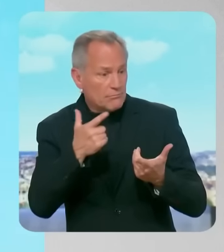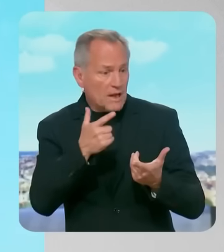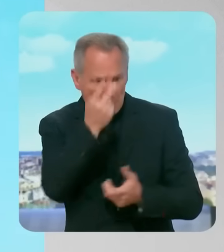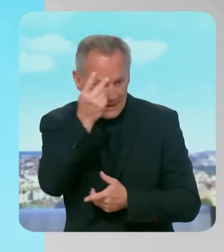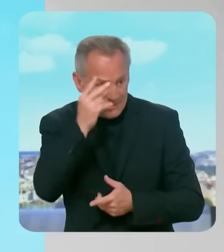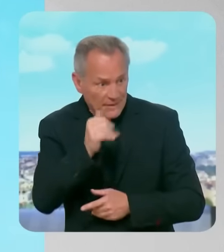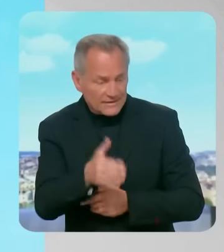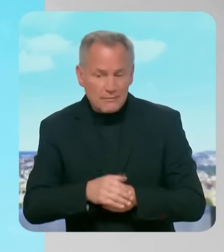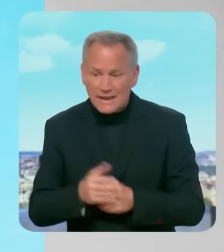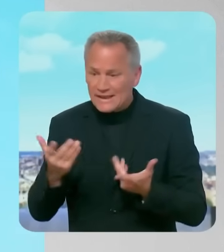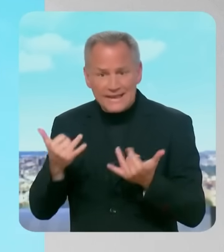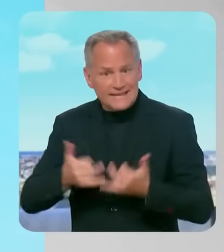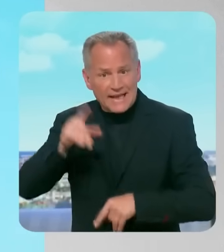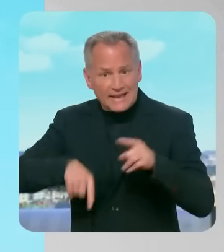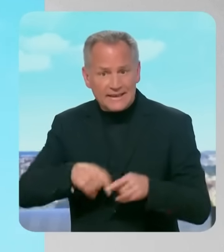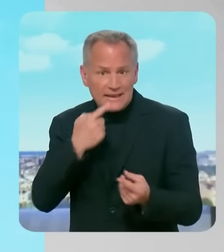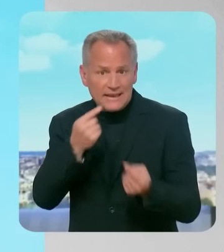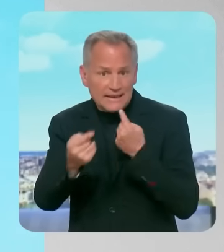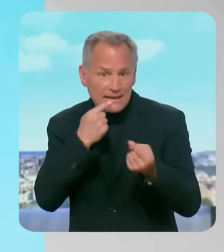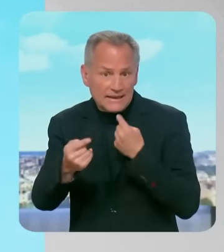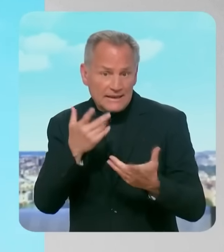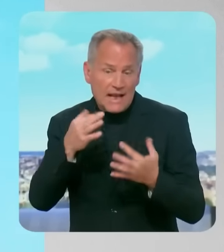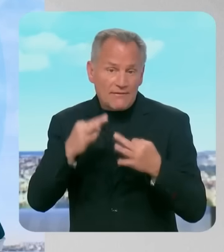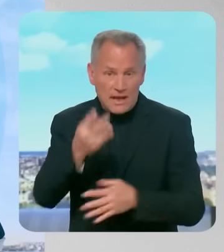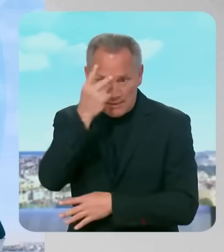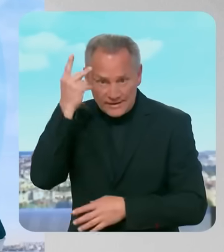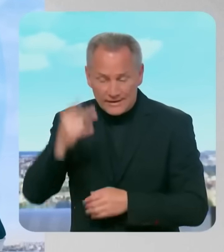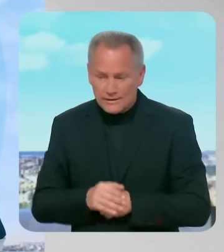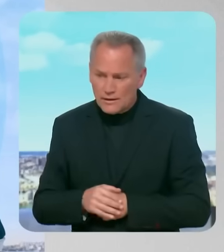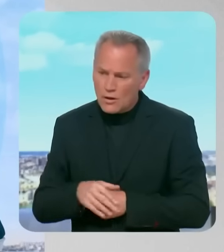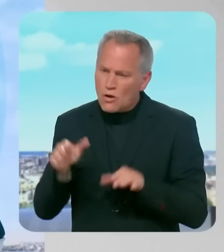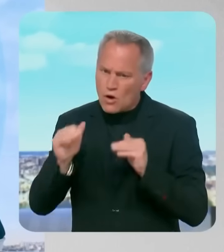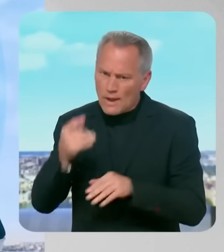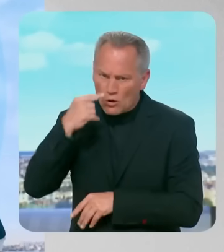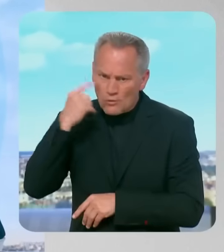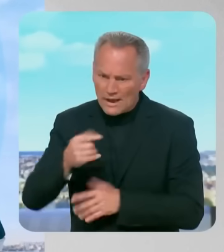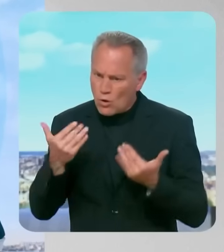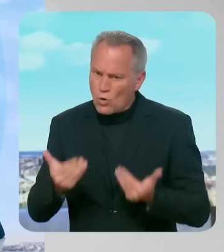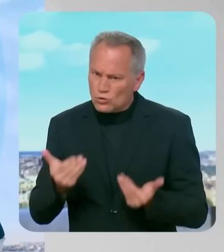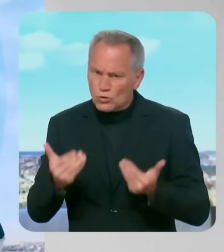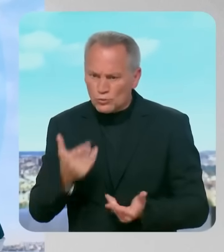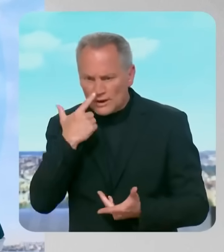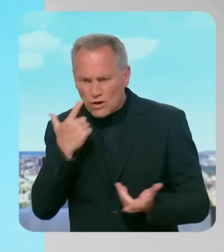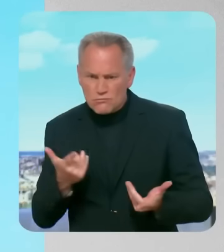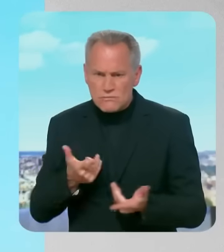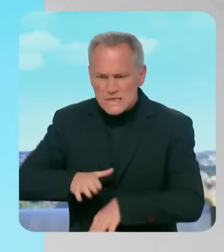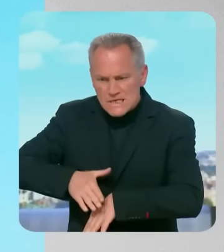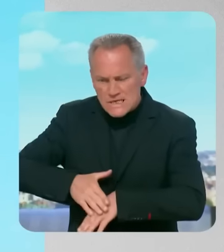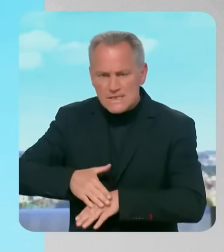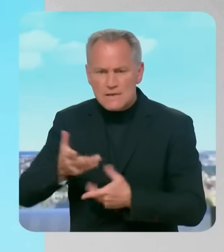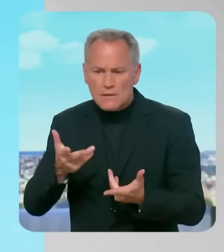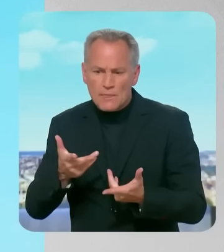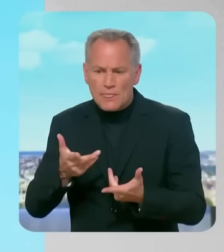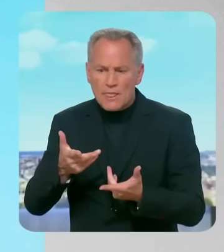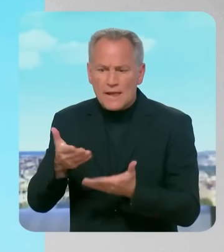la Palestine dans notre pays. Rendez-vous bien compte le seuil qui vient d'être franchi aujourd'hui. Suffit-il de menacer des événements